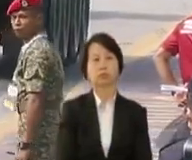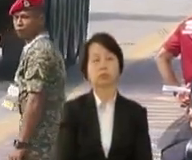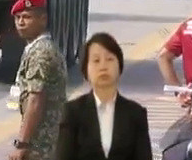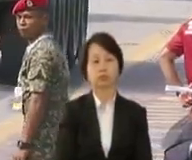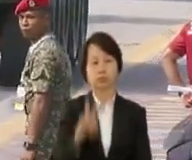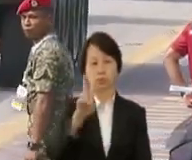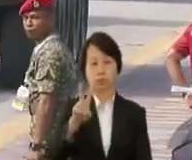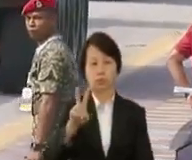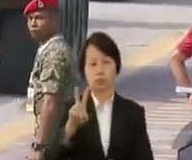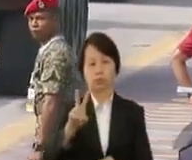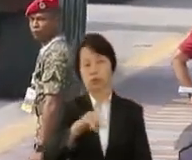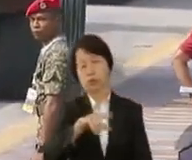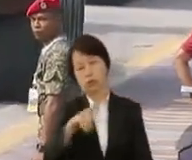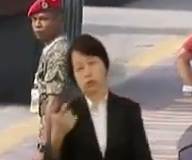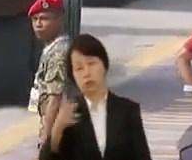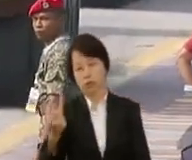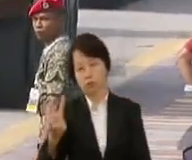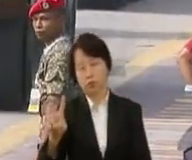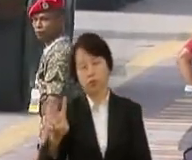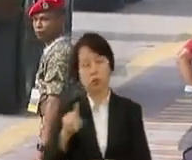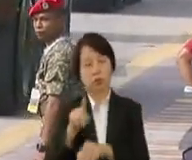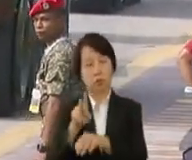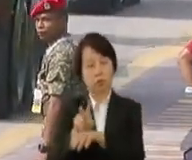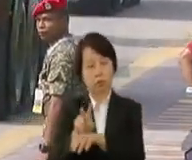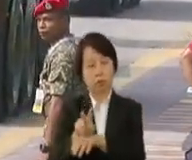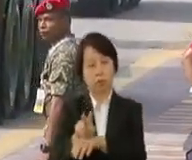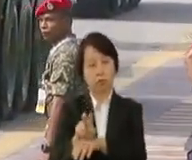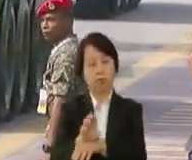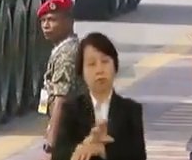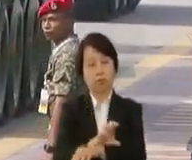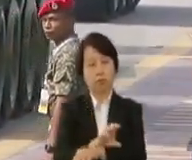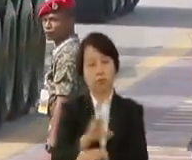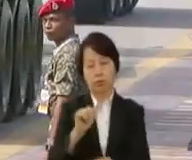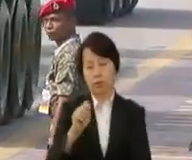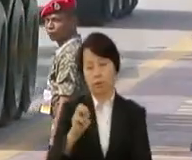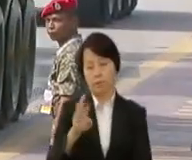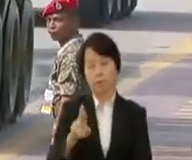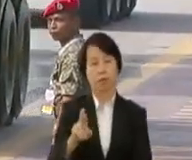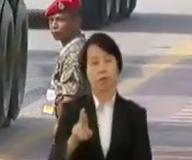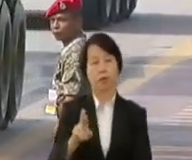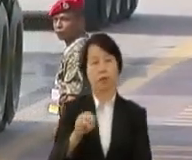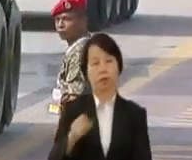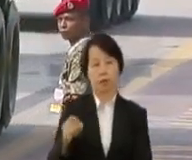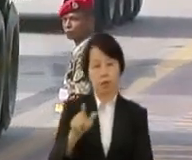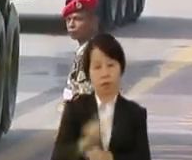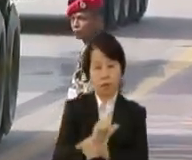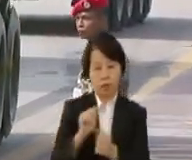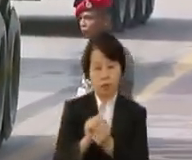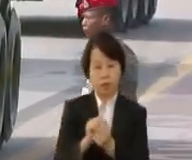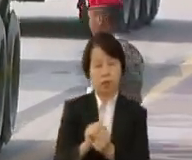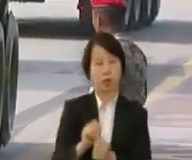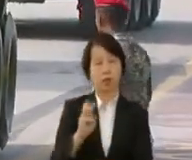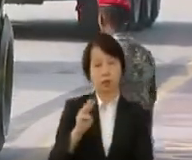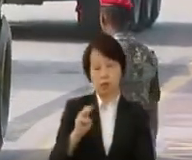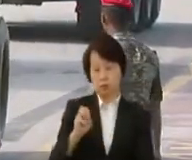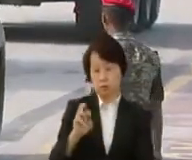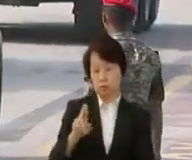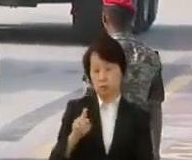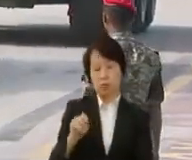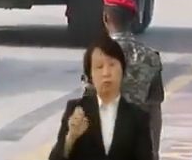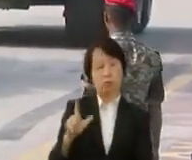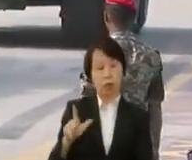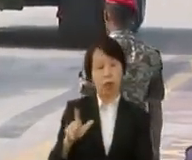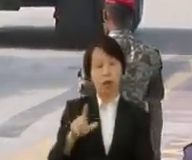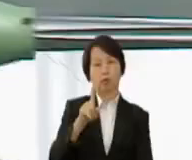Dua buah seterusnya adalah kenderaan perisai kempita Armored Motor Carrier yang dilengkapi dengan motor